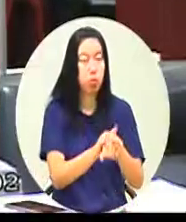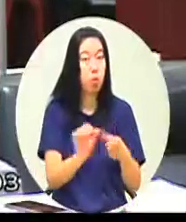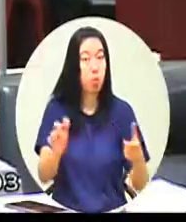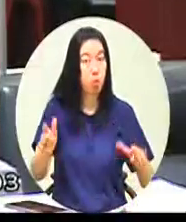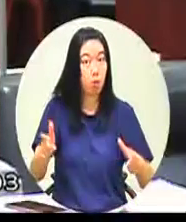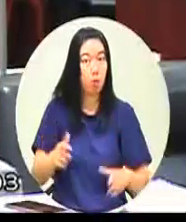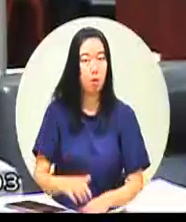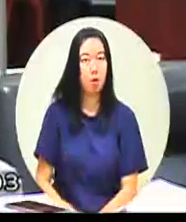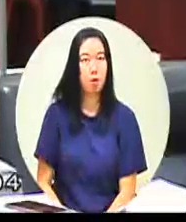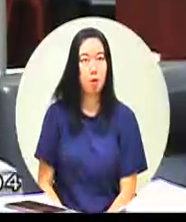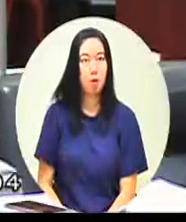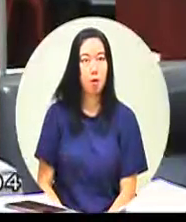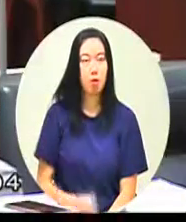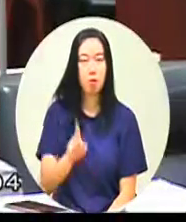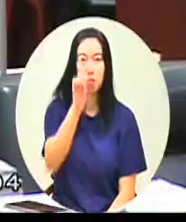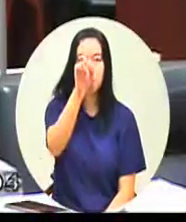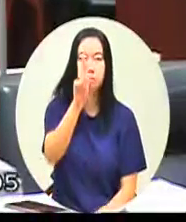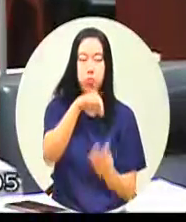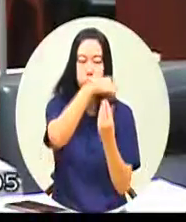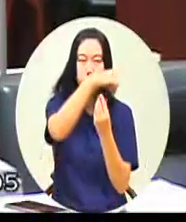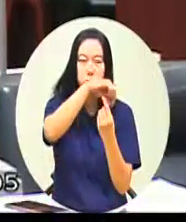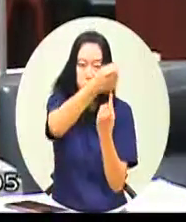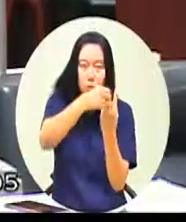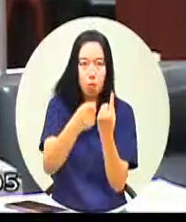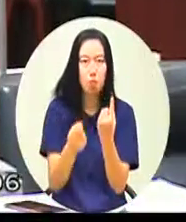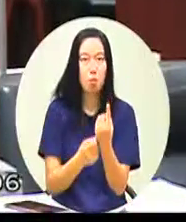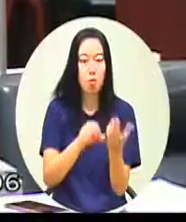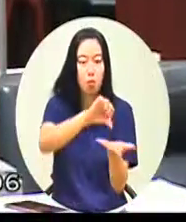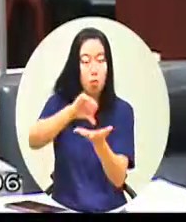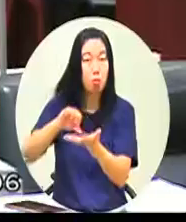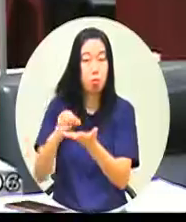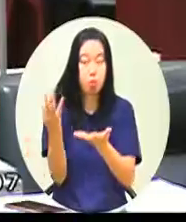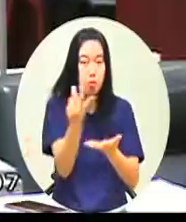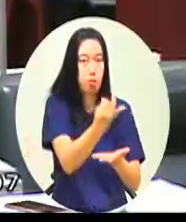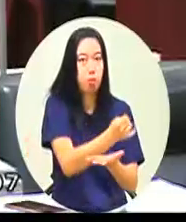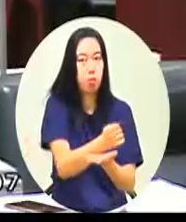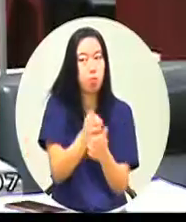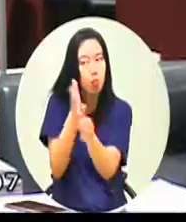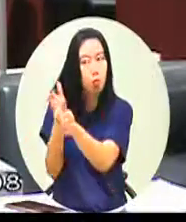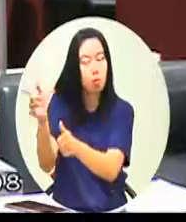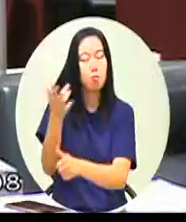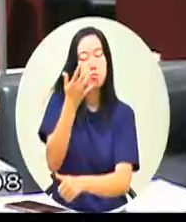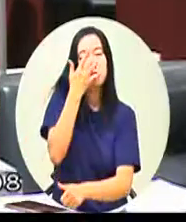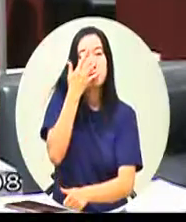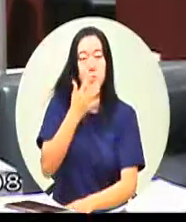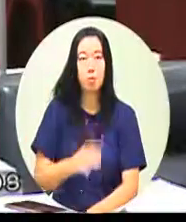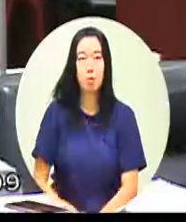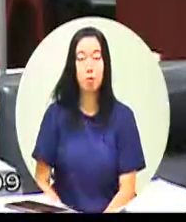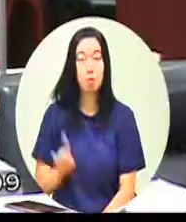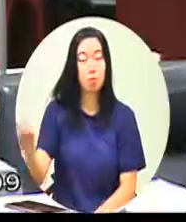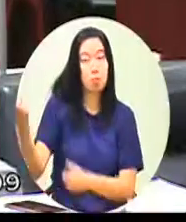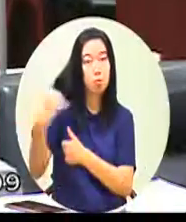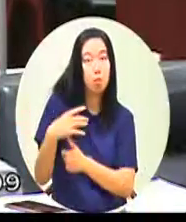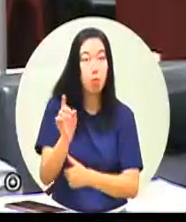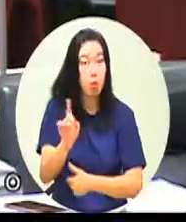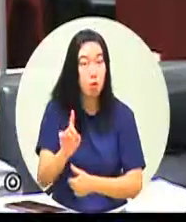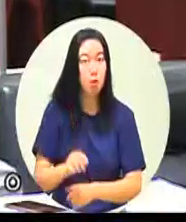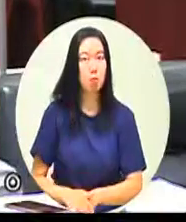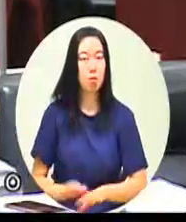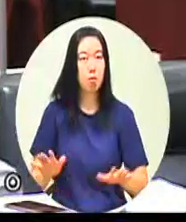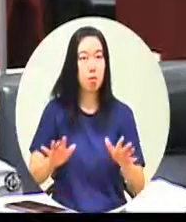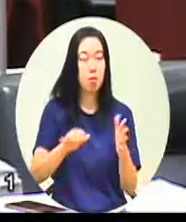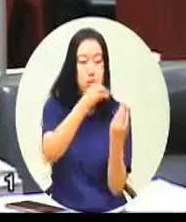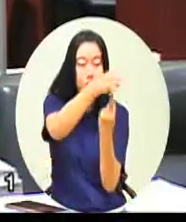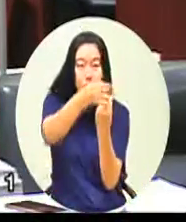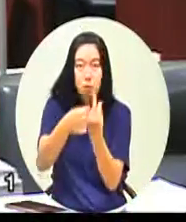一家地今朝正规长，因可能嘛唔知啦，吼。啊，因安怎讲呢？我有听人讲，讲今朝